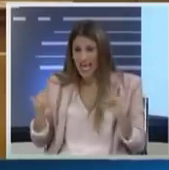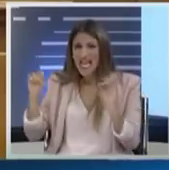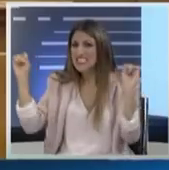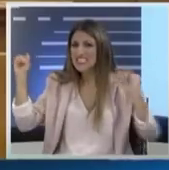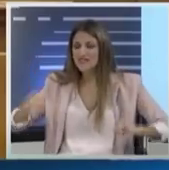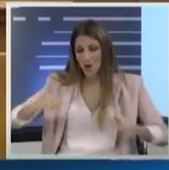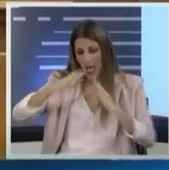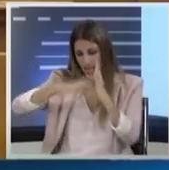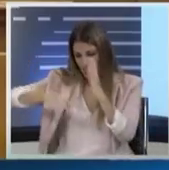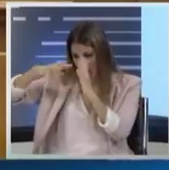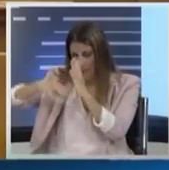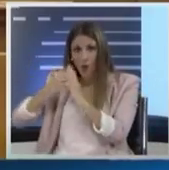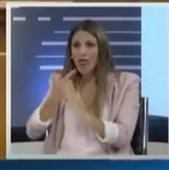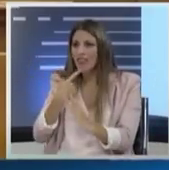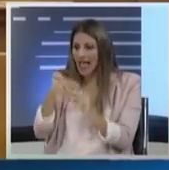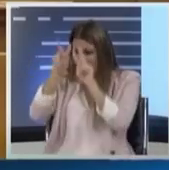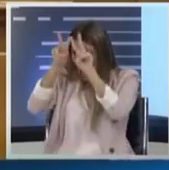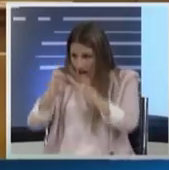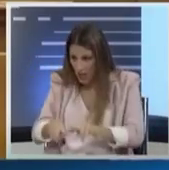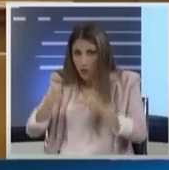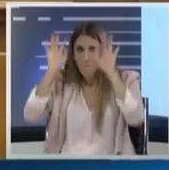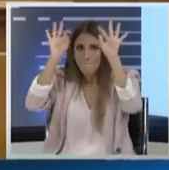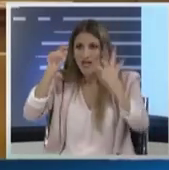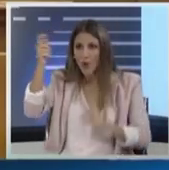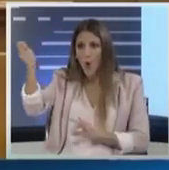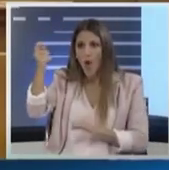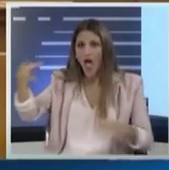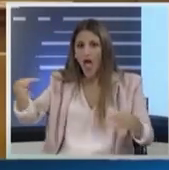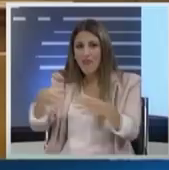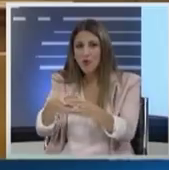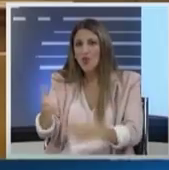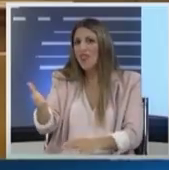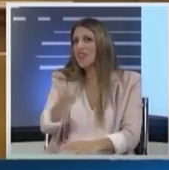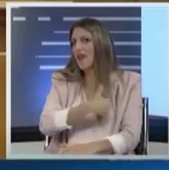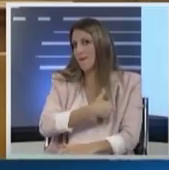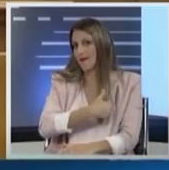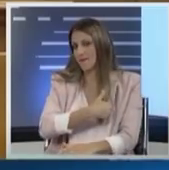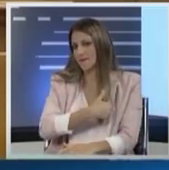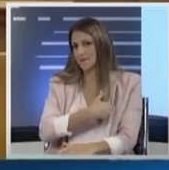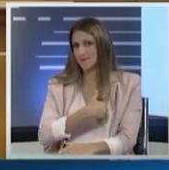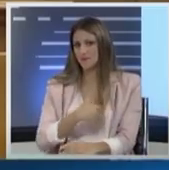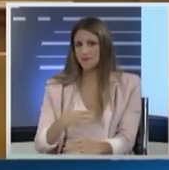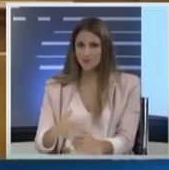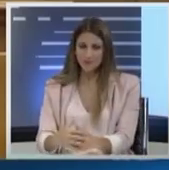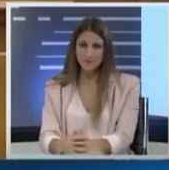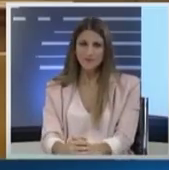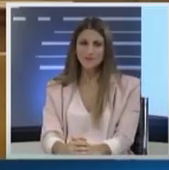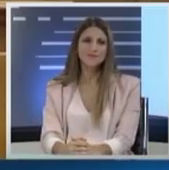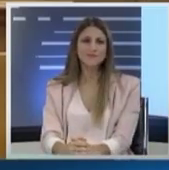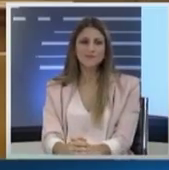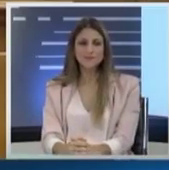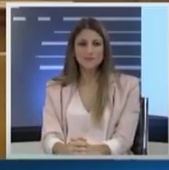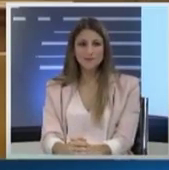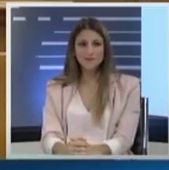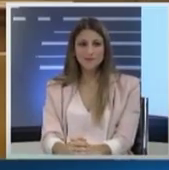δεν υπάρχει αναγνώριση μακεδονικού έθνους. Υπάρχει μονάχα το θέμα της ηθαγένειας. Και βεβαίως